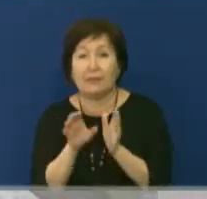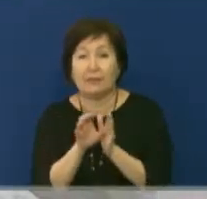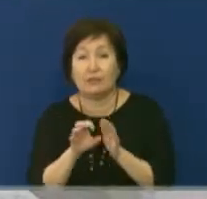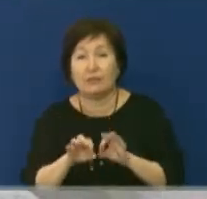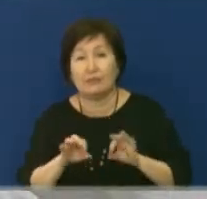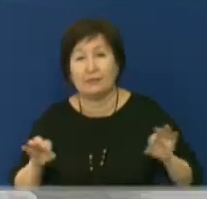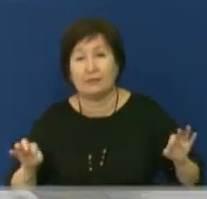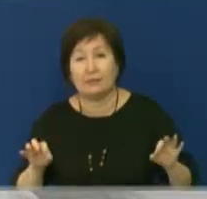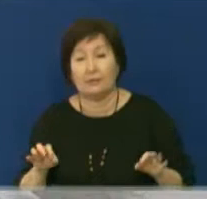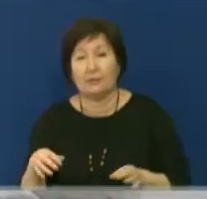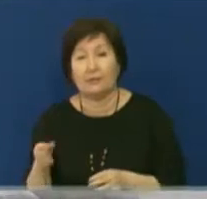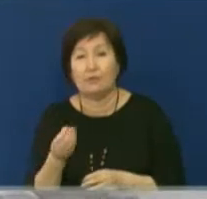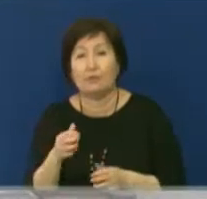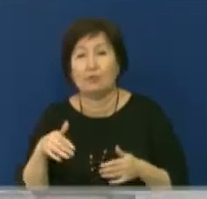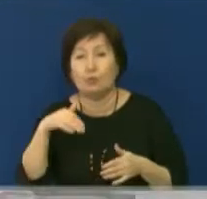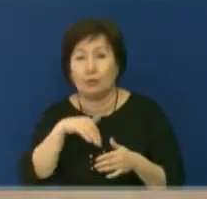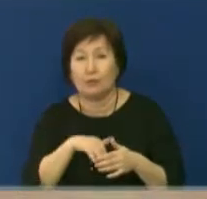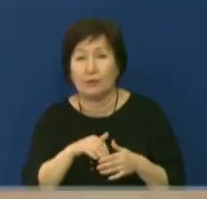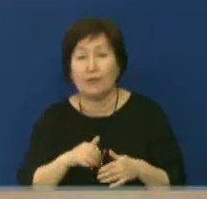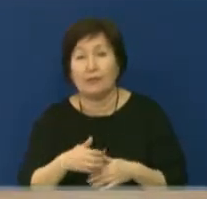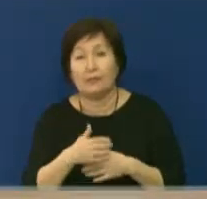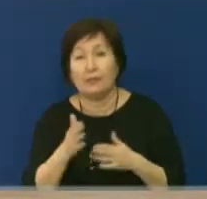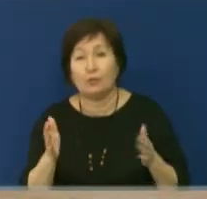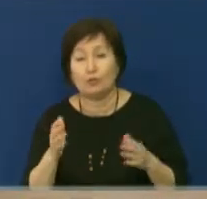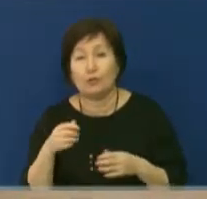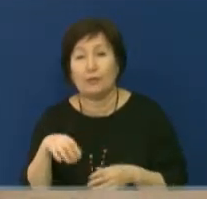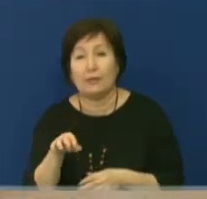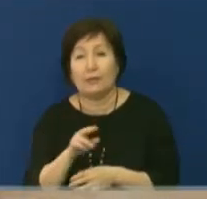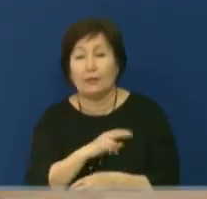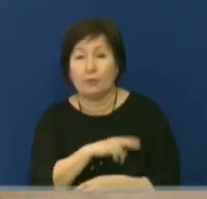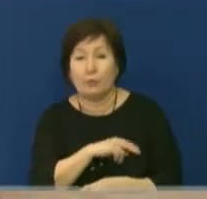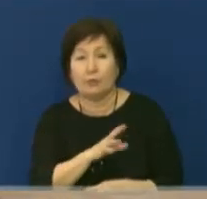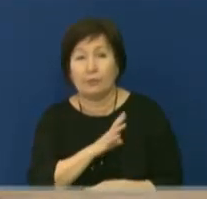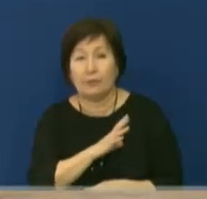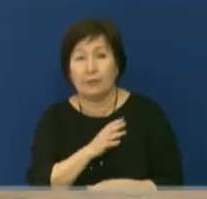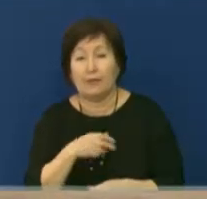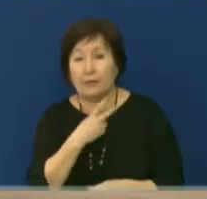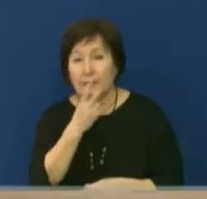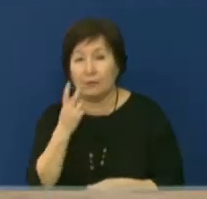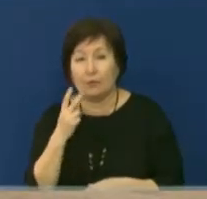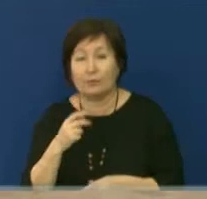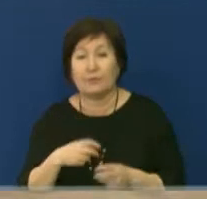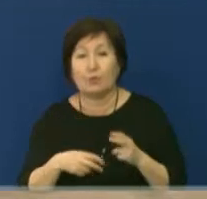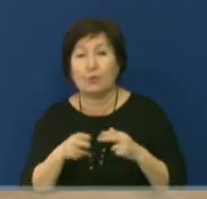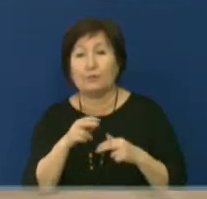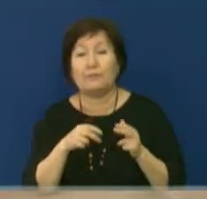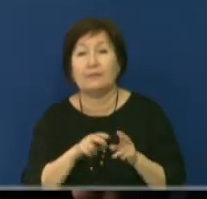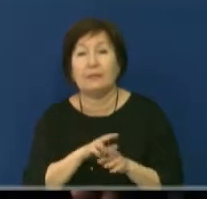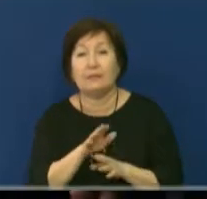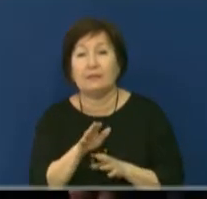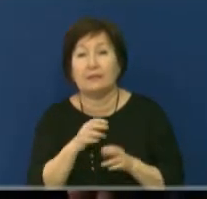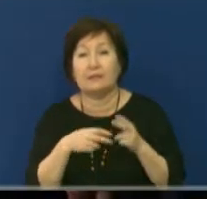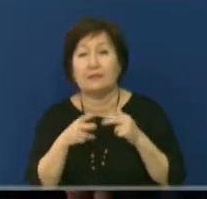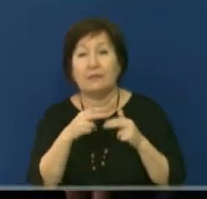наружные и внутренние отделочные работы. Также министр ознакомился с ходом строительства Дома культуры. Кроме того, Бейбут Атамкулов